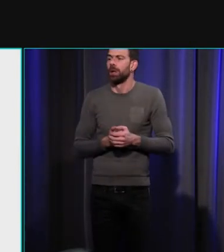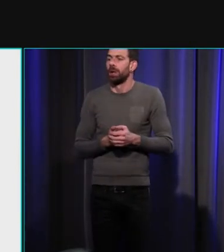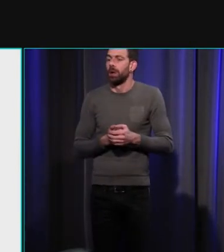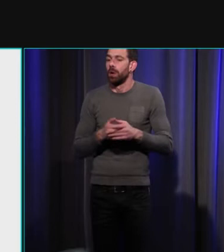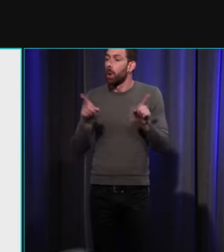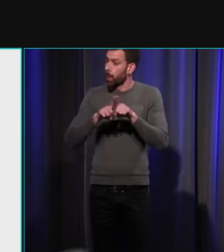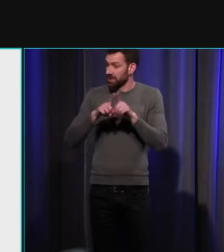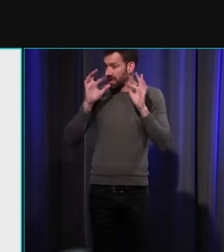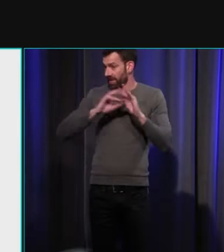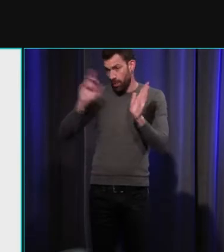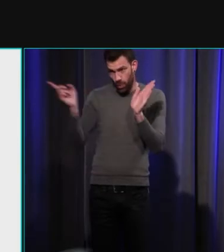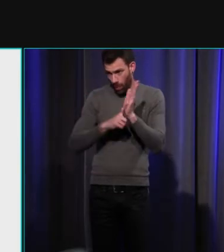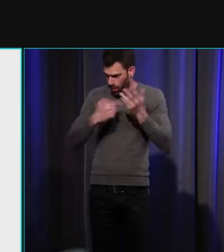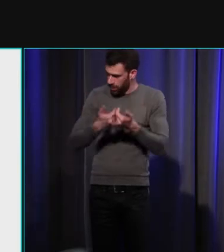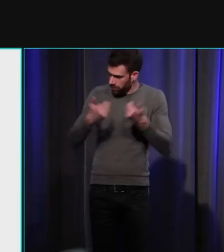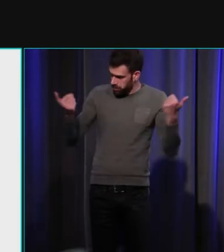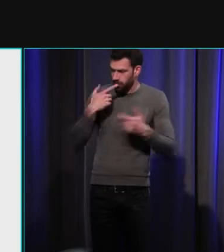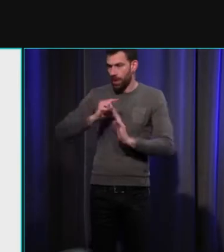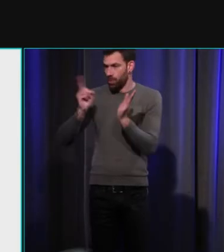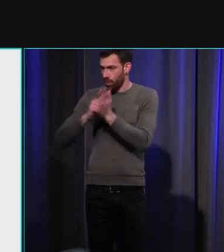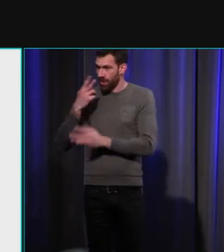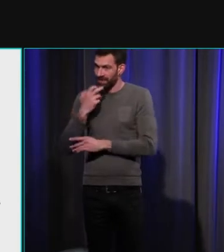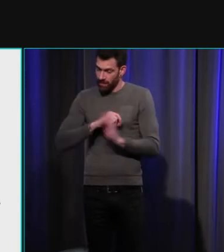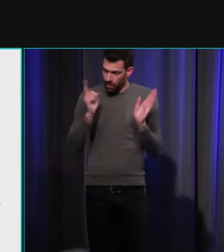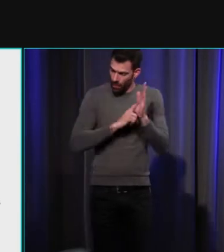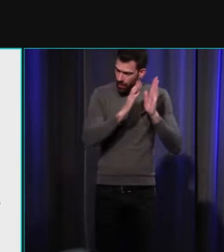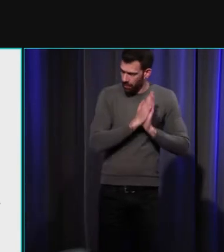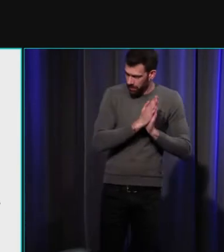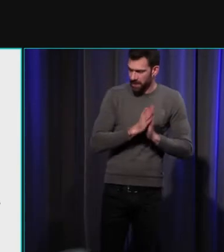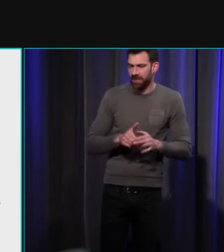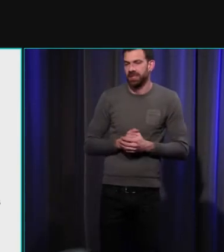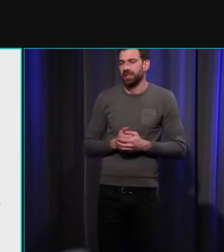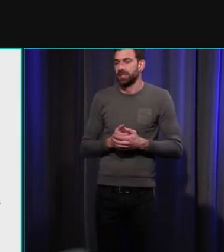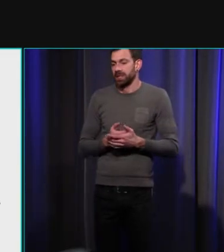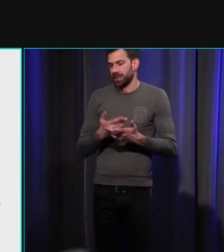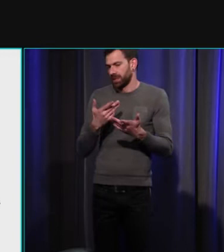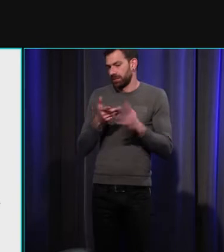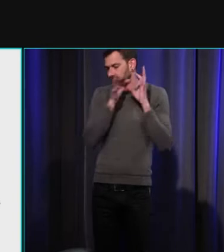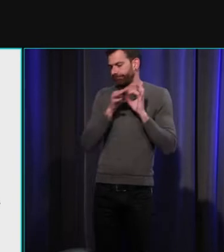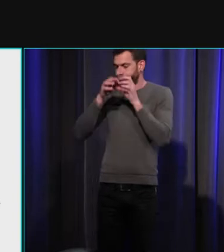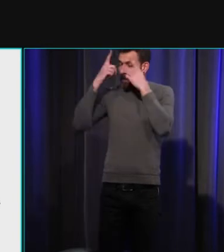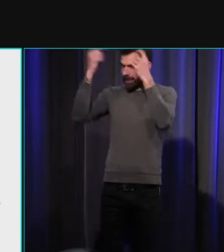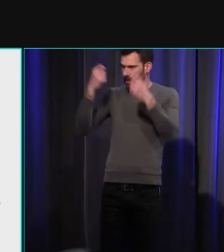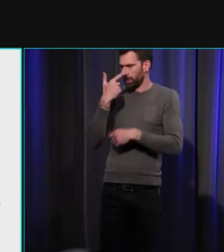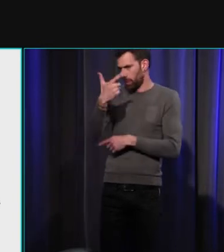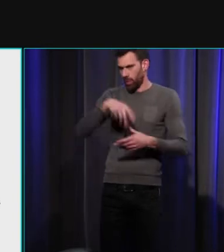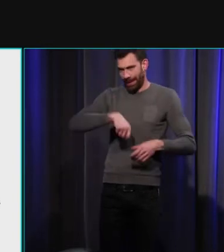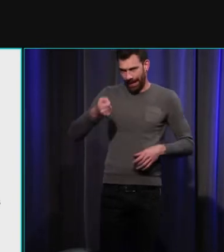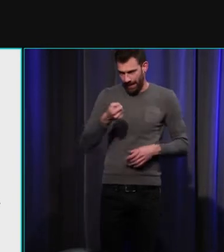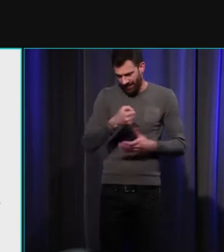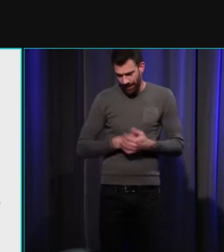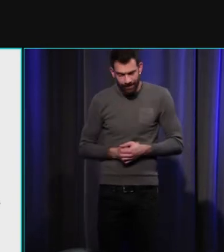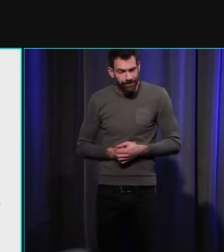plan du droit droit civil contre droit canonique et dans la théorie des deux glaives alors le droit canonique